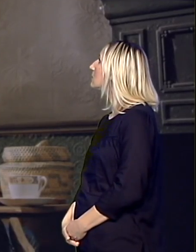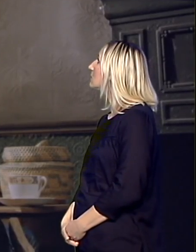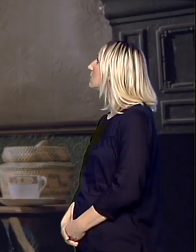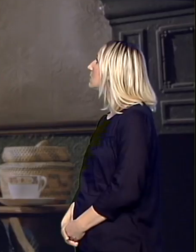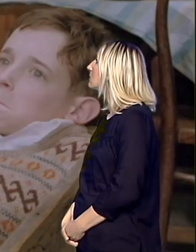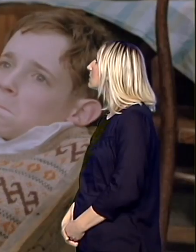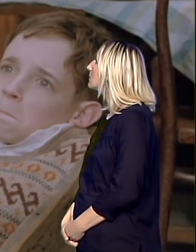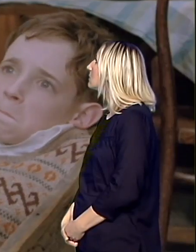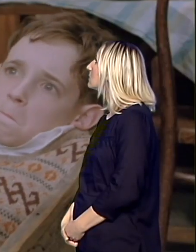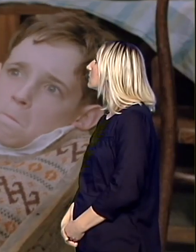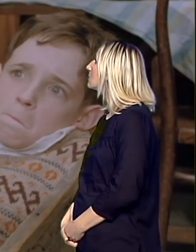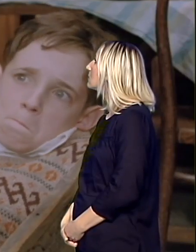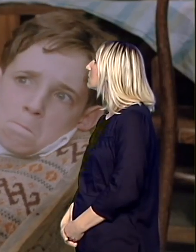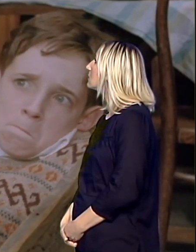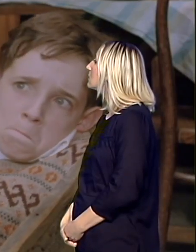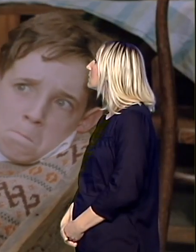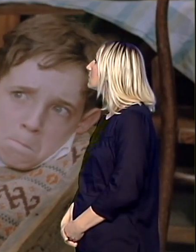Do you know that?